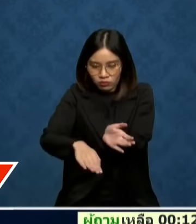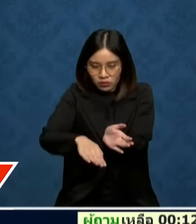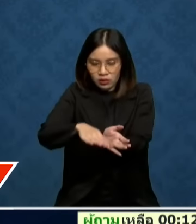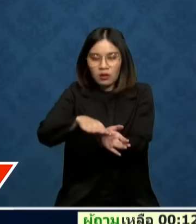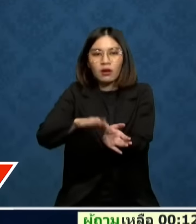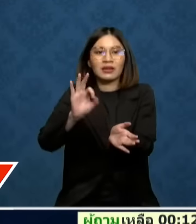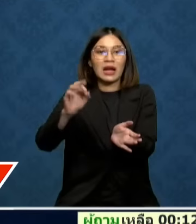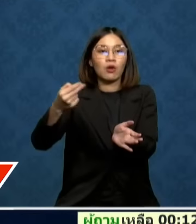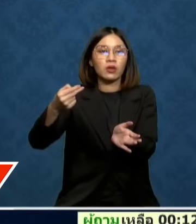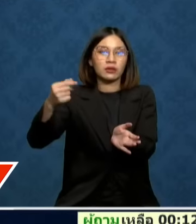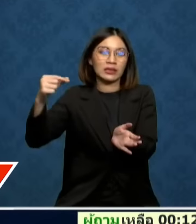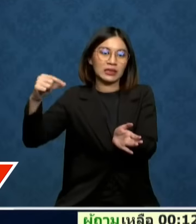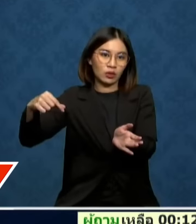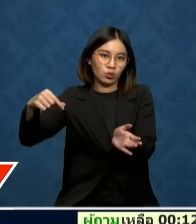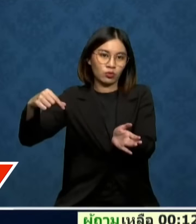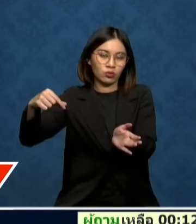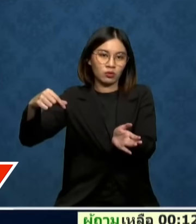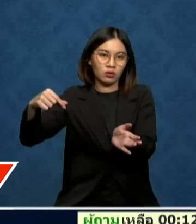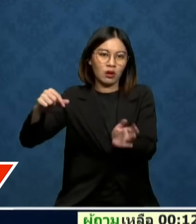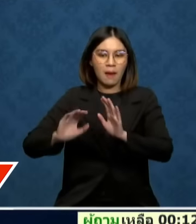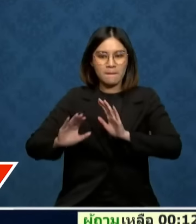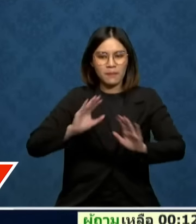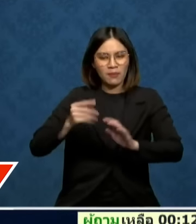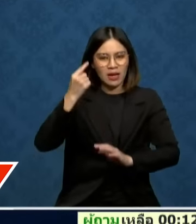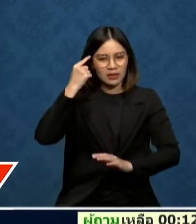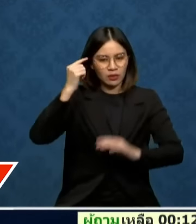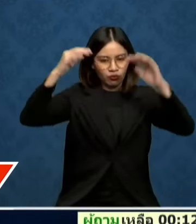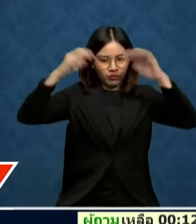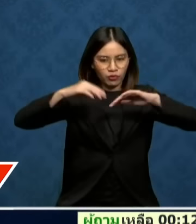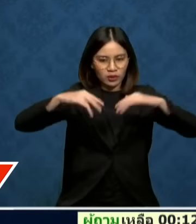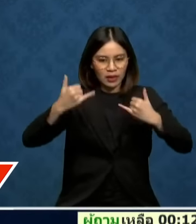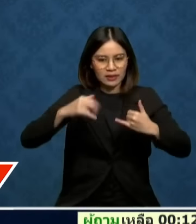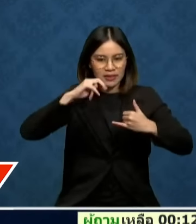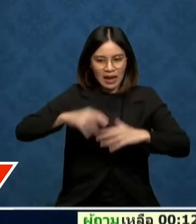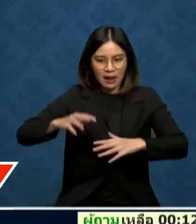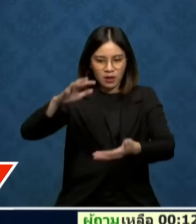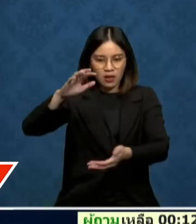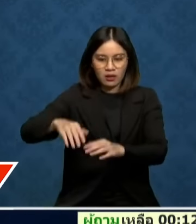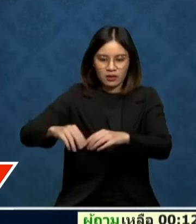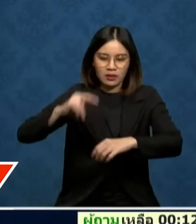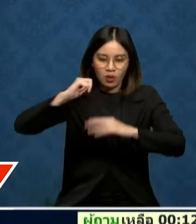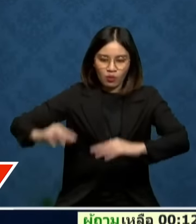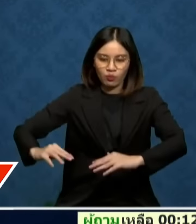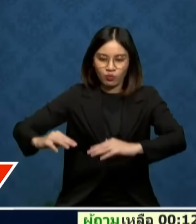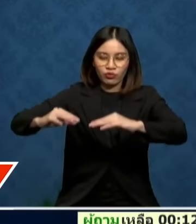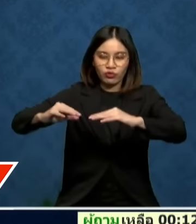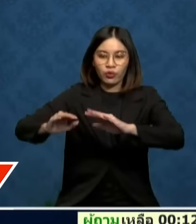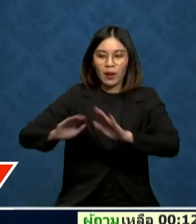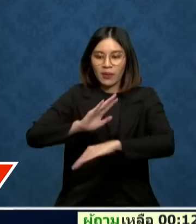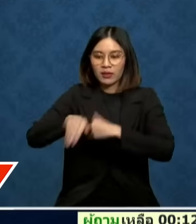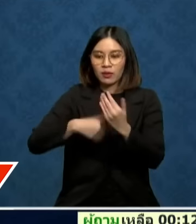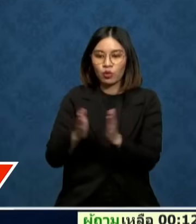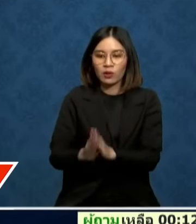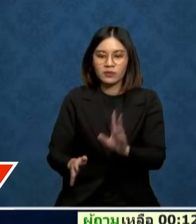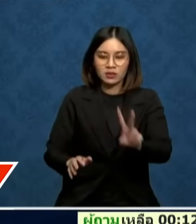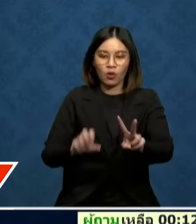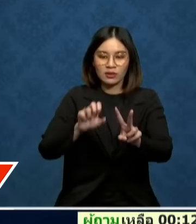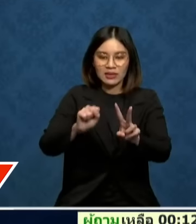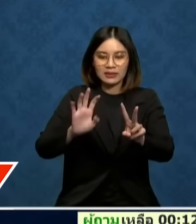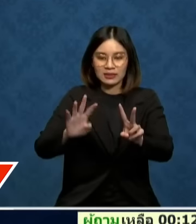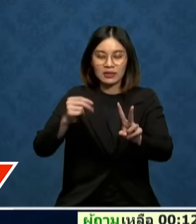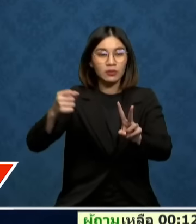90,000 คิวครับการประมาณการคือหน้าฝนครั้งนี้จะทำให้เกิดน้ำสะสมในพื้นที่รวมแล้วประมาณ 240,000 คิว